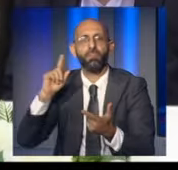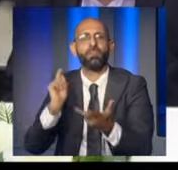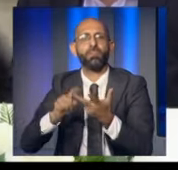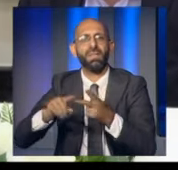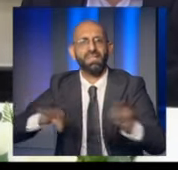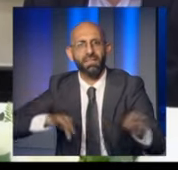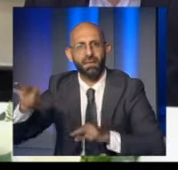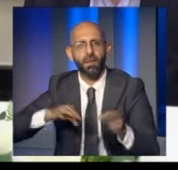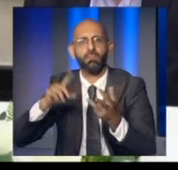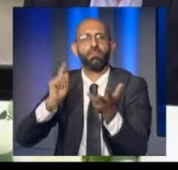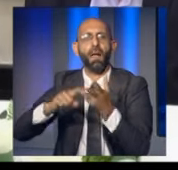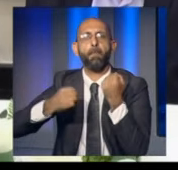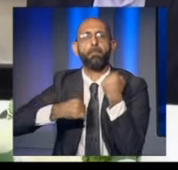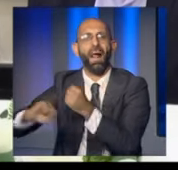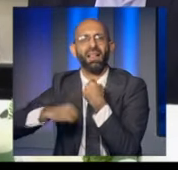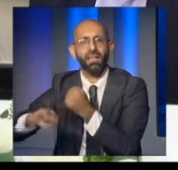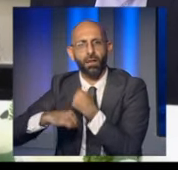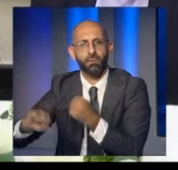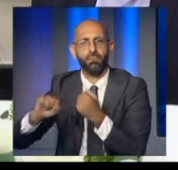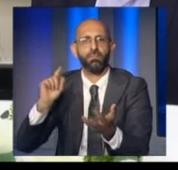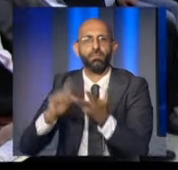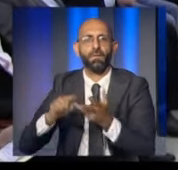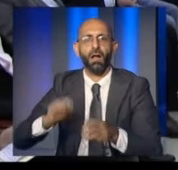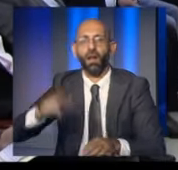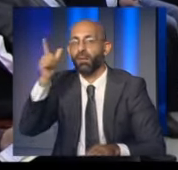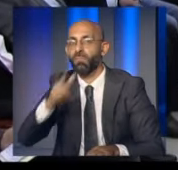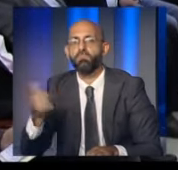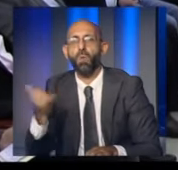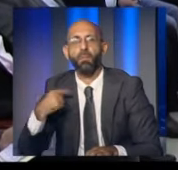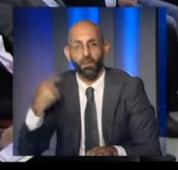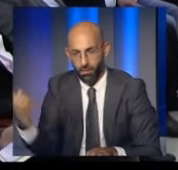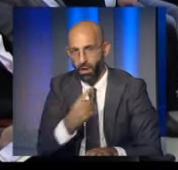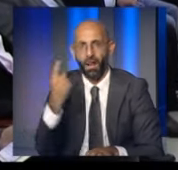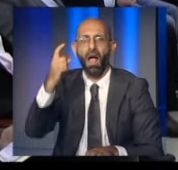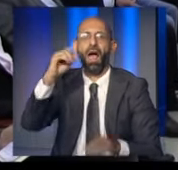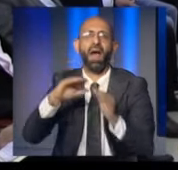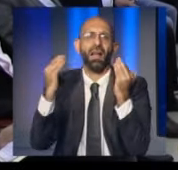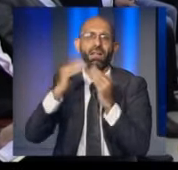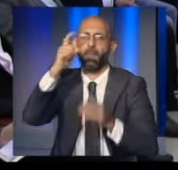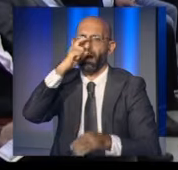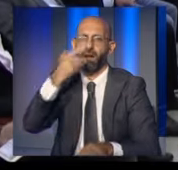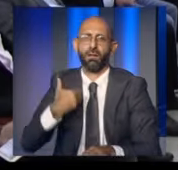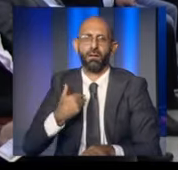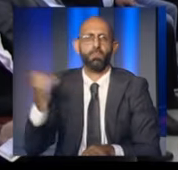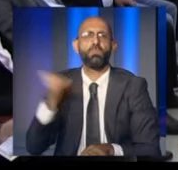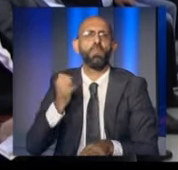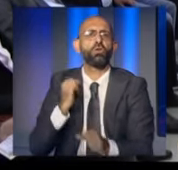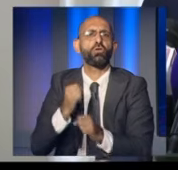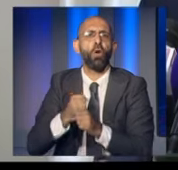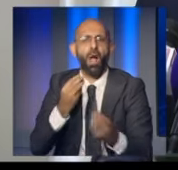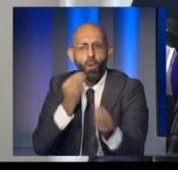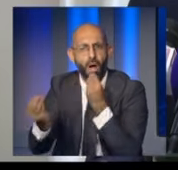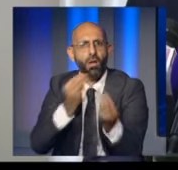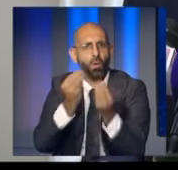فعاني، ومحافظ جنوب هويدا الترك، وشخصيات سياسية وبلدية. الفعاني أكد أننا في حركة أمل